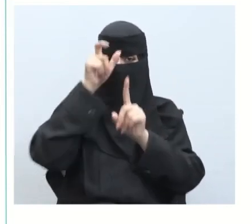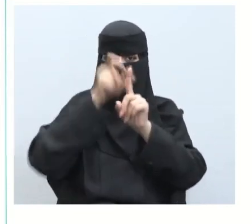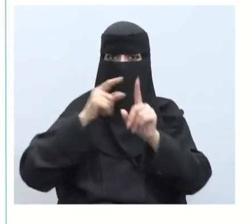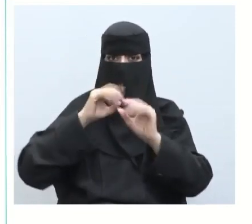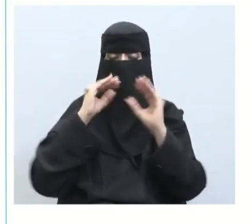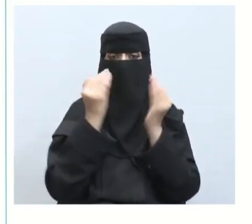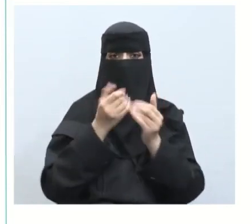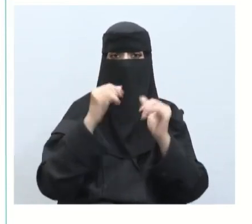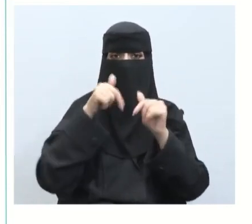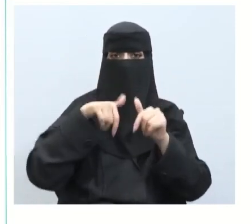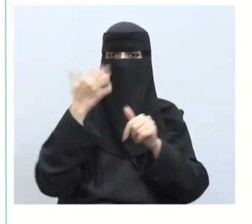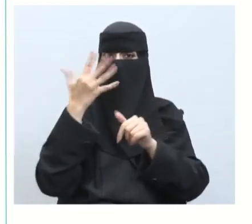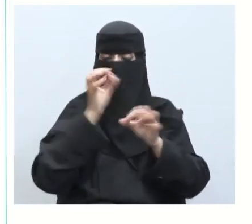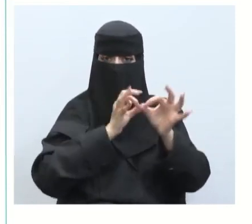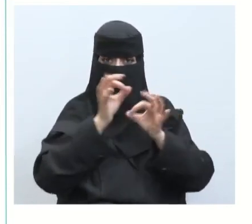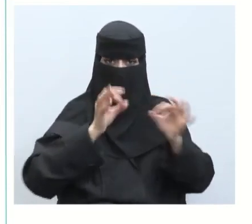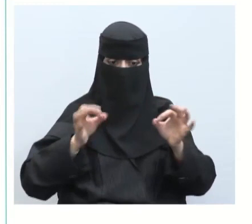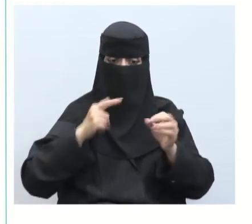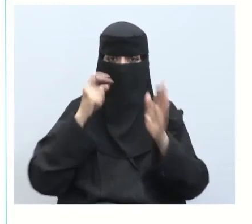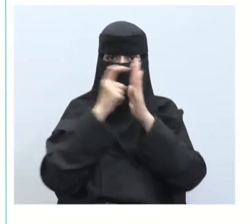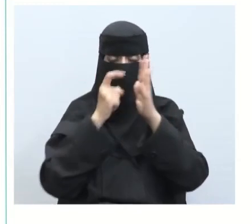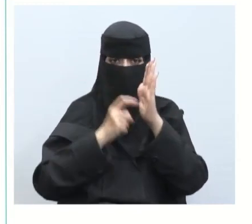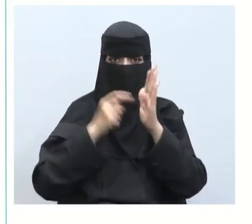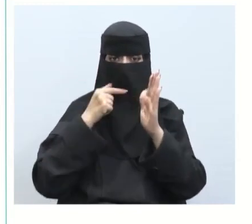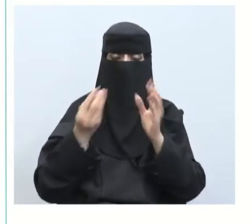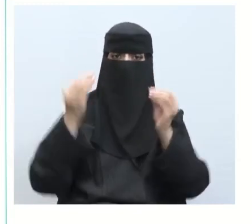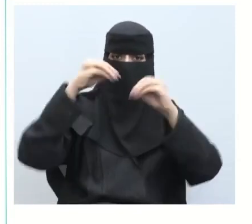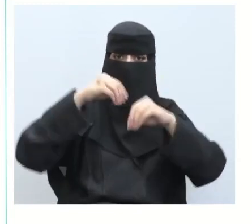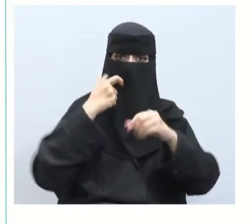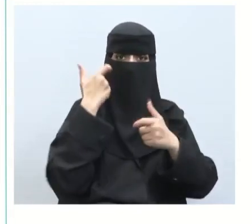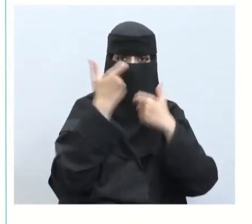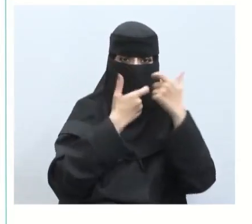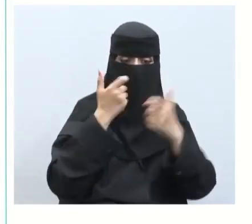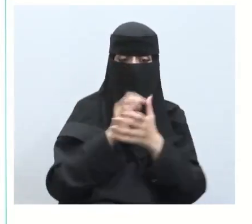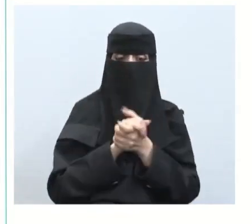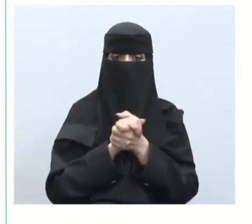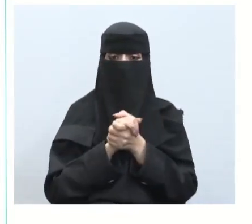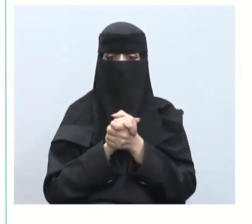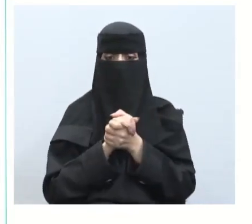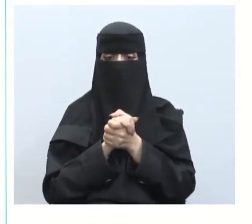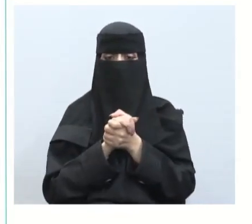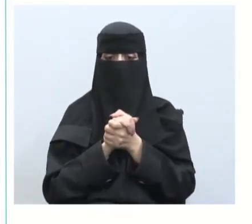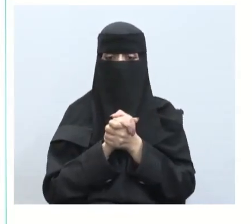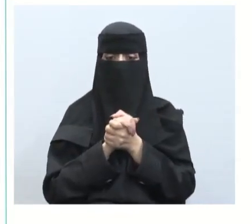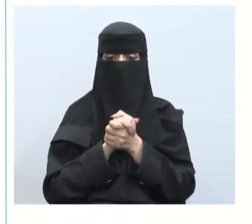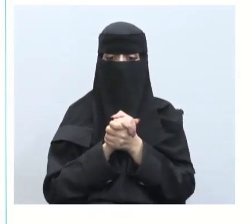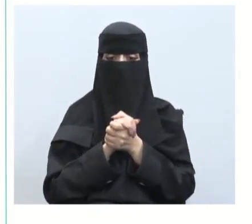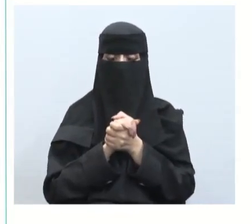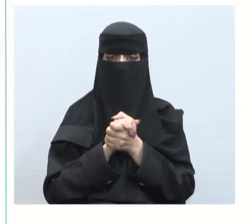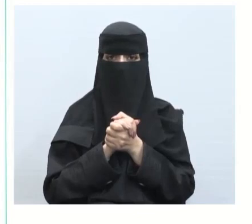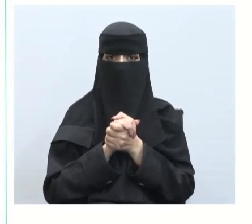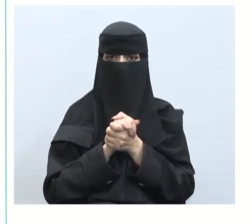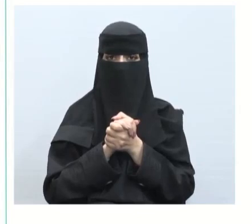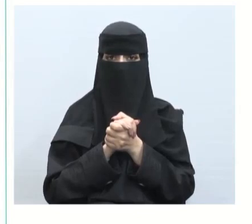الاداره الخمس من تخطيط وتنظيم وتوظيف وتوجيه ورقابه ناتي الى